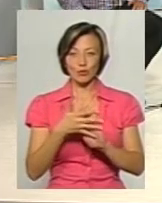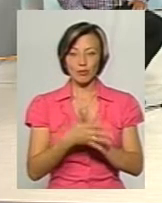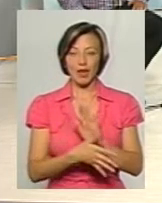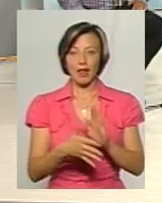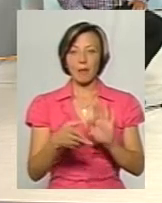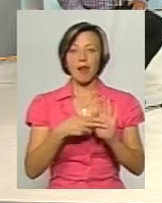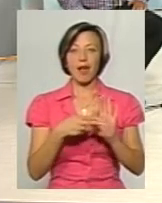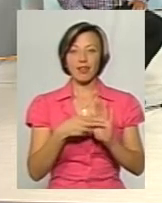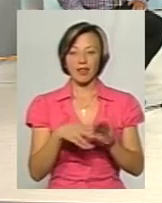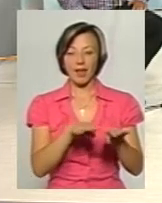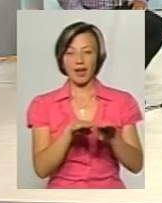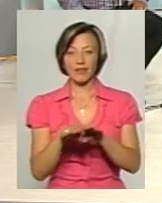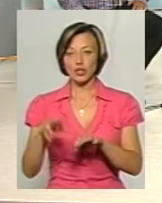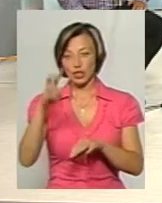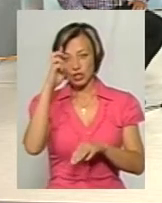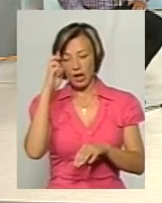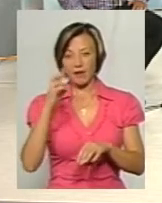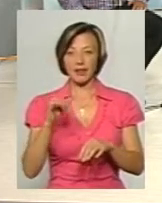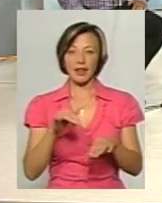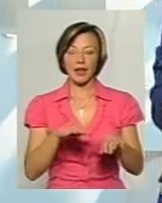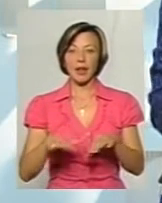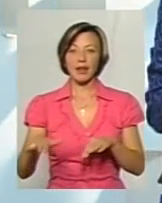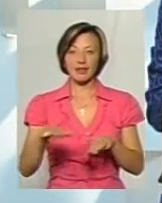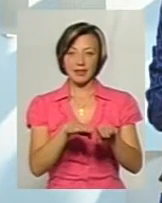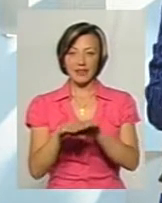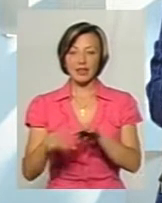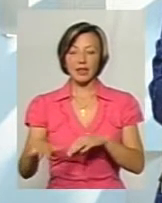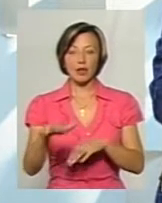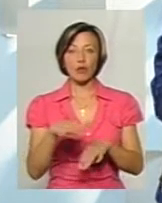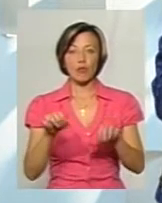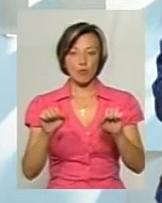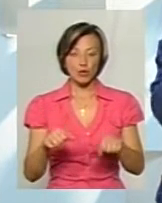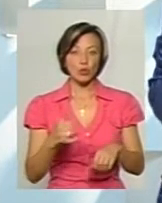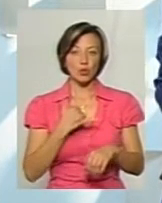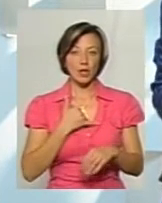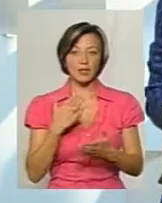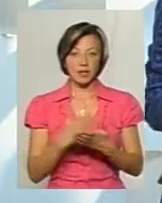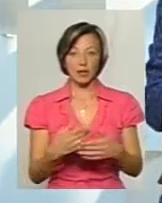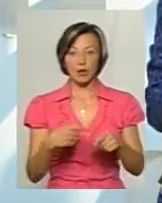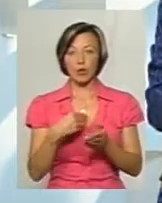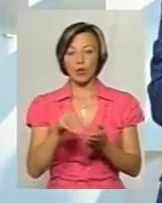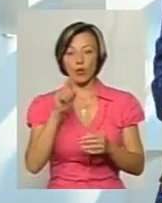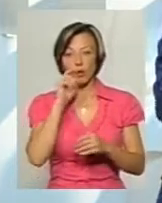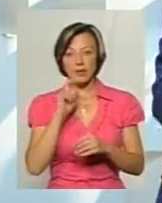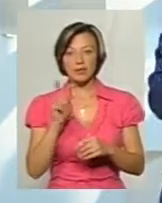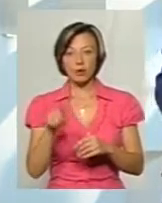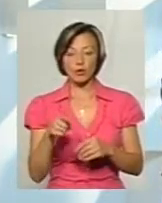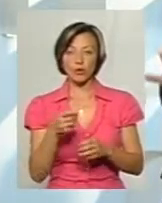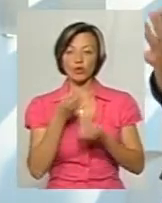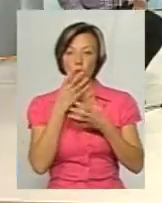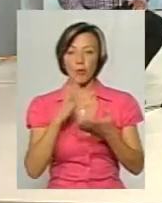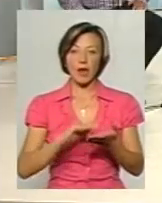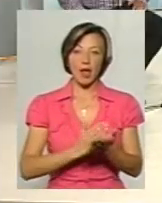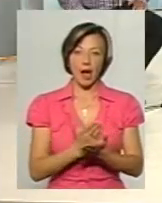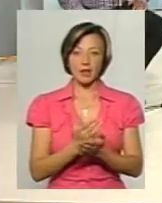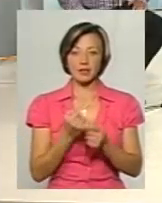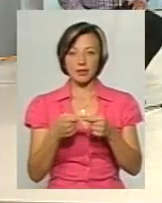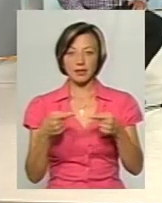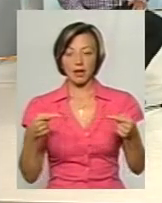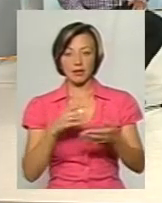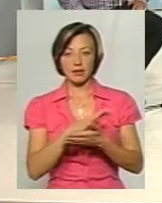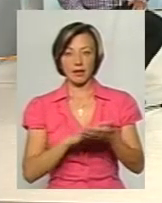рівні території. Чи в нас є це на сьогодні? Чи можемо сказати, що купуй українське, тому що воно добре, якісне і так